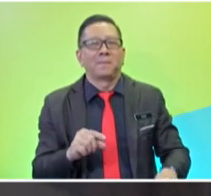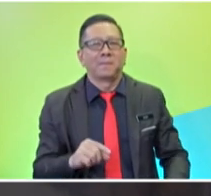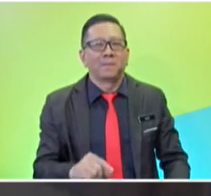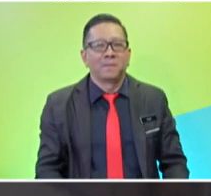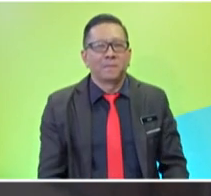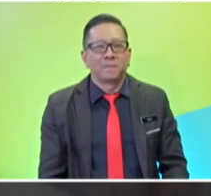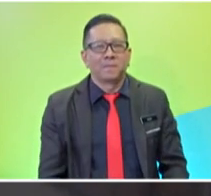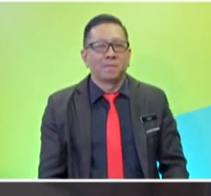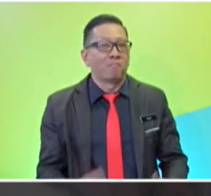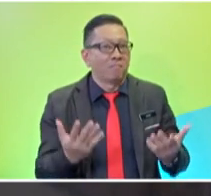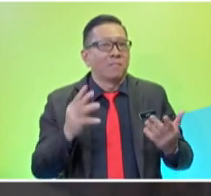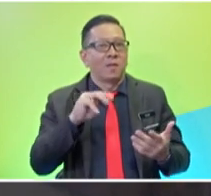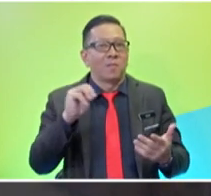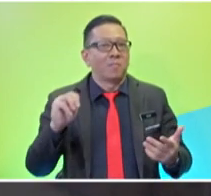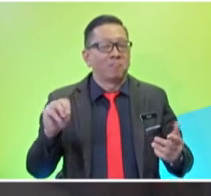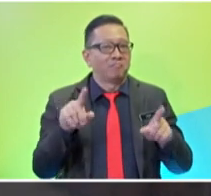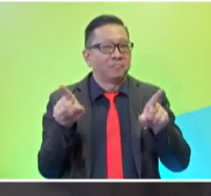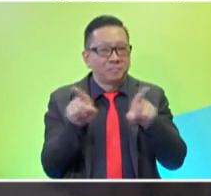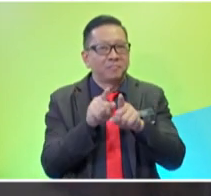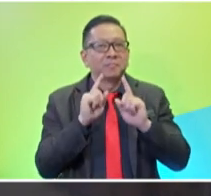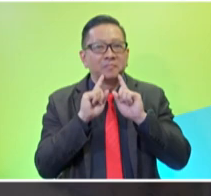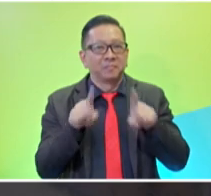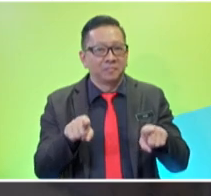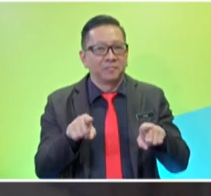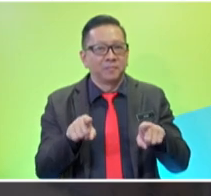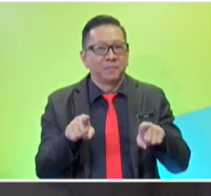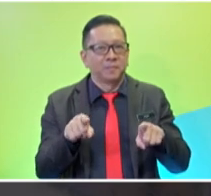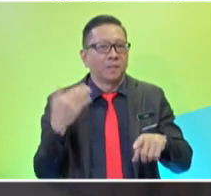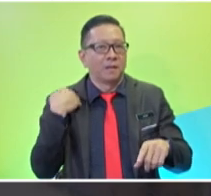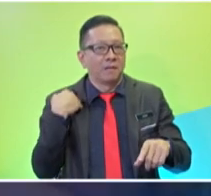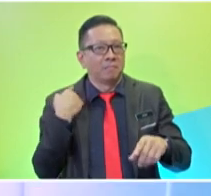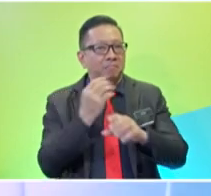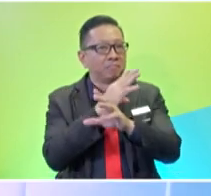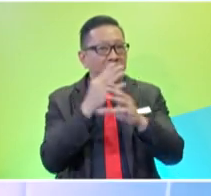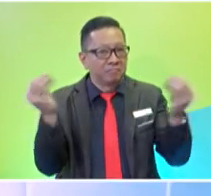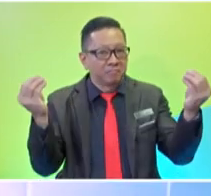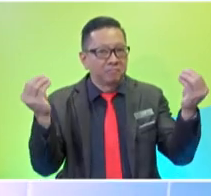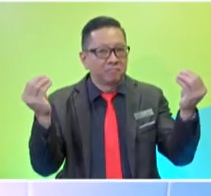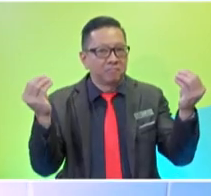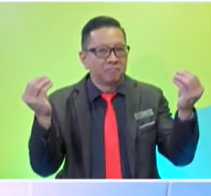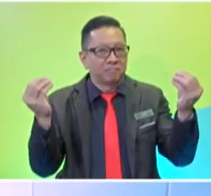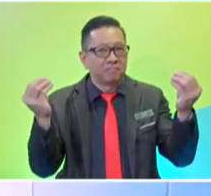yang murid-murid dalam kalian selesaikan soal yang ini ada yang udah siap